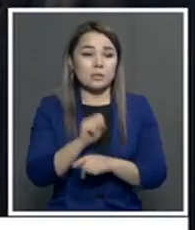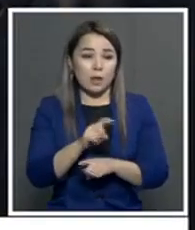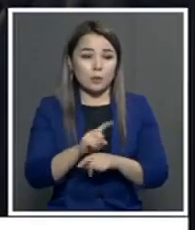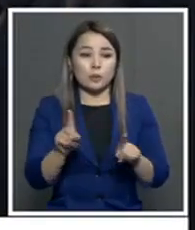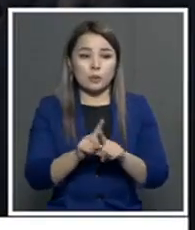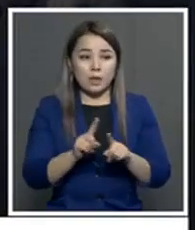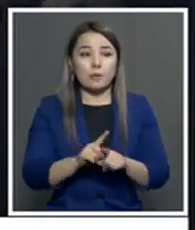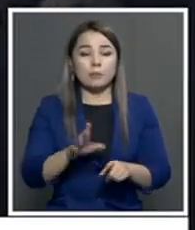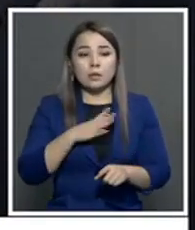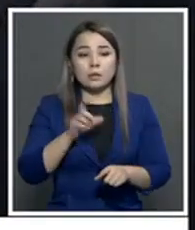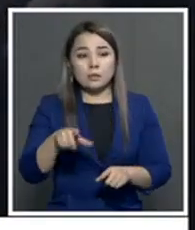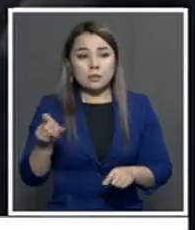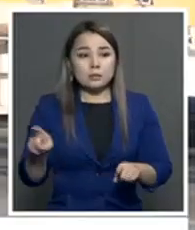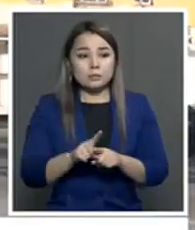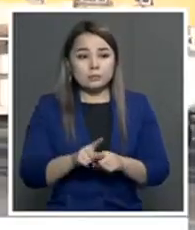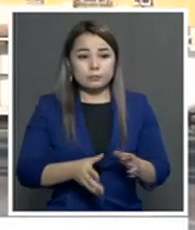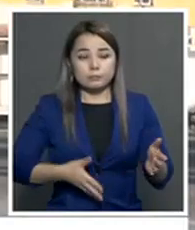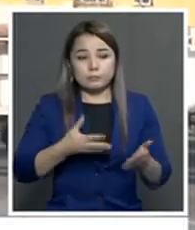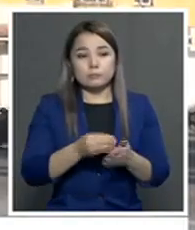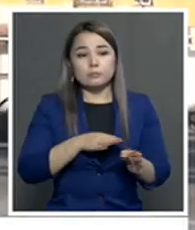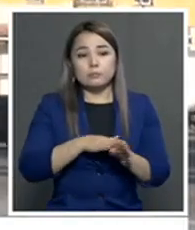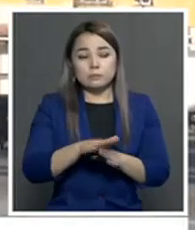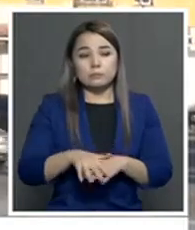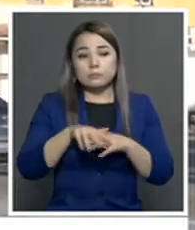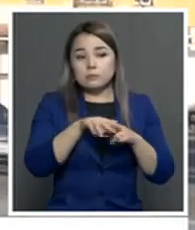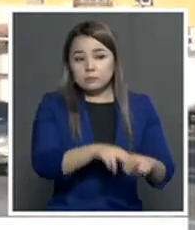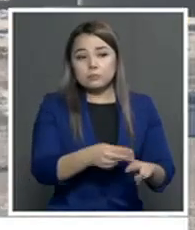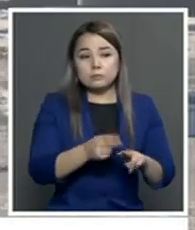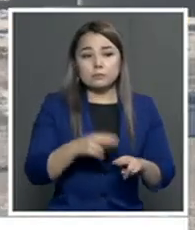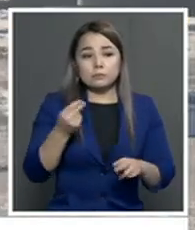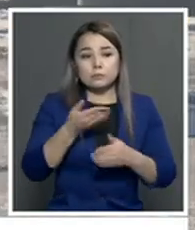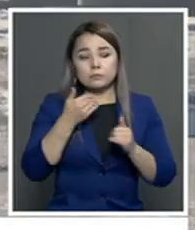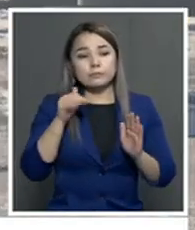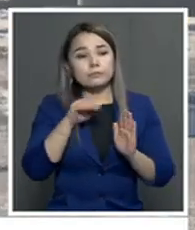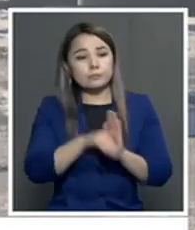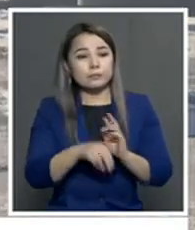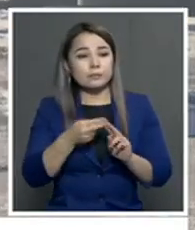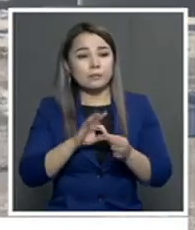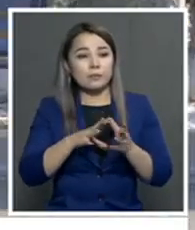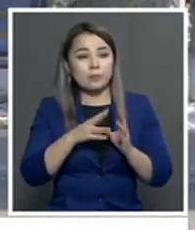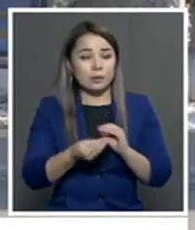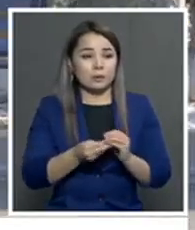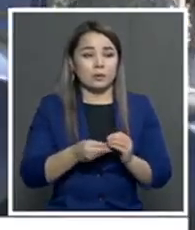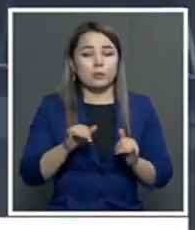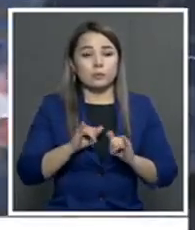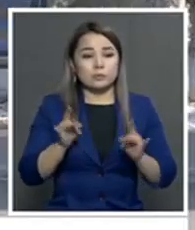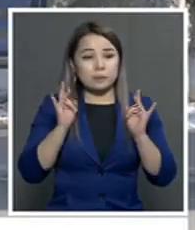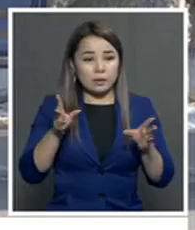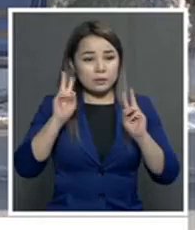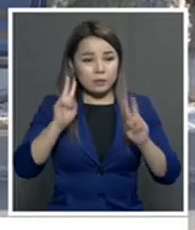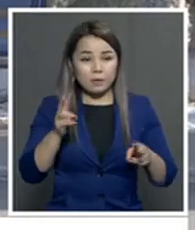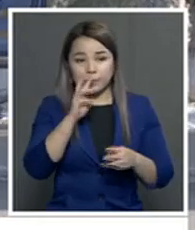бергендер мердігерге қаражатты толық аударғанын, ол жақта ақшаның мақсатсыз жұмсалғанын айтады. Енді жұмысшылардың жалақы